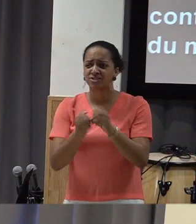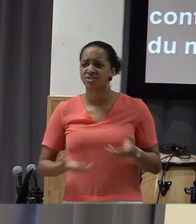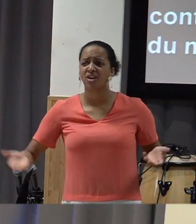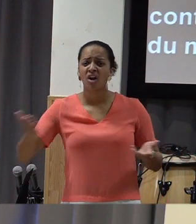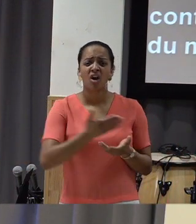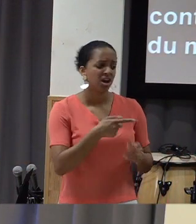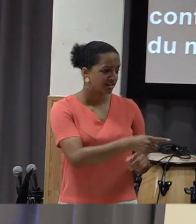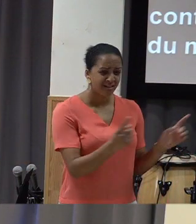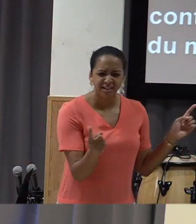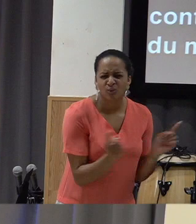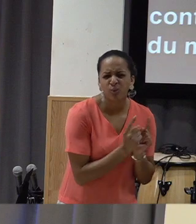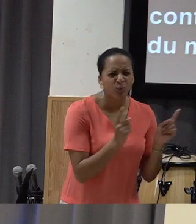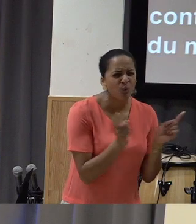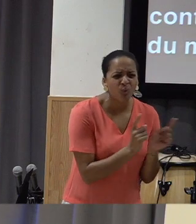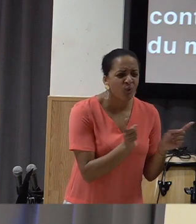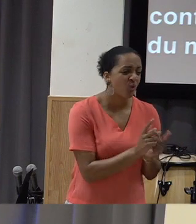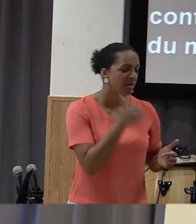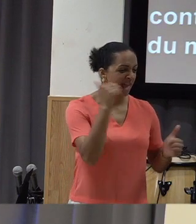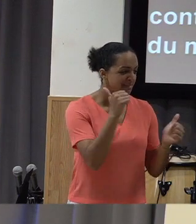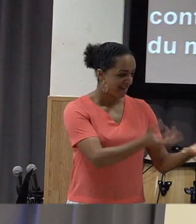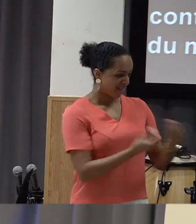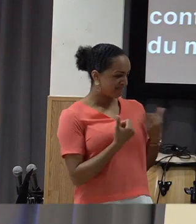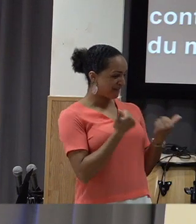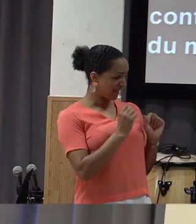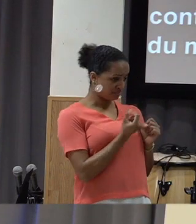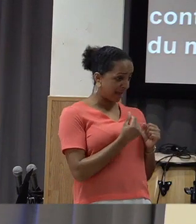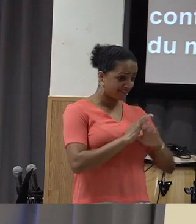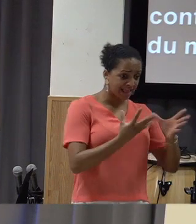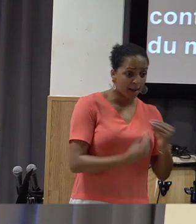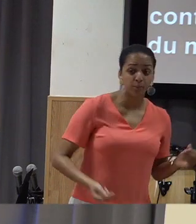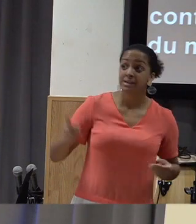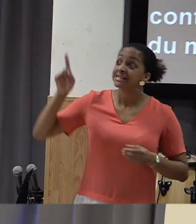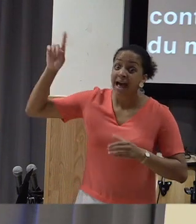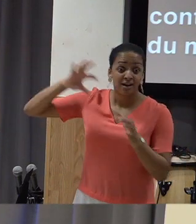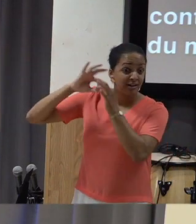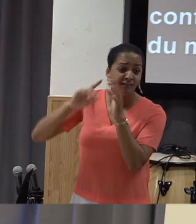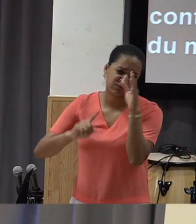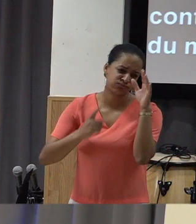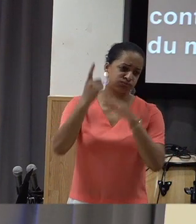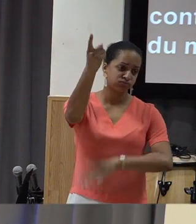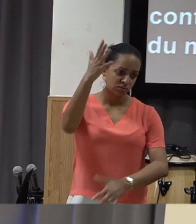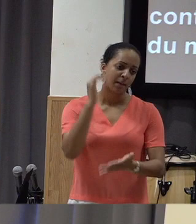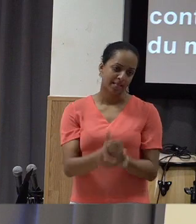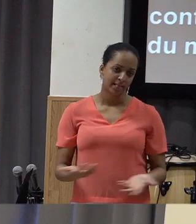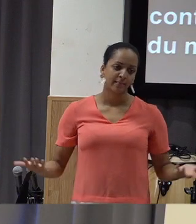choses passagères, des choses terrestres, mais affectionne-toi des choses éternelles et des choses célestes. Amen.